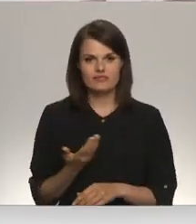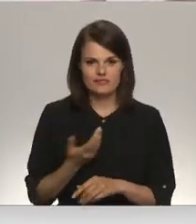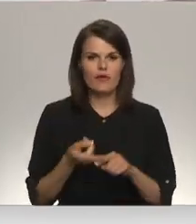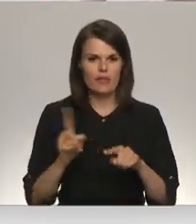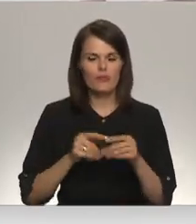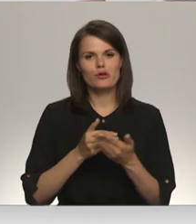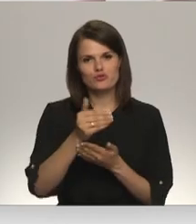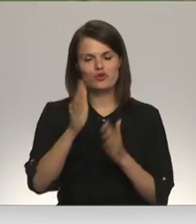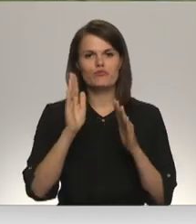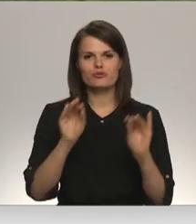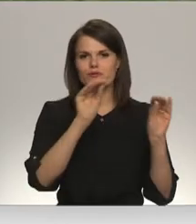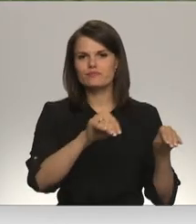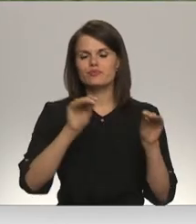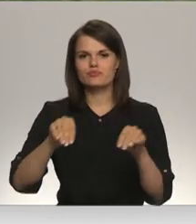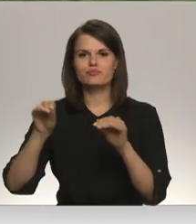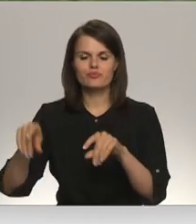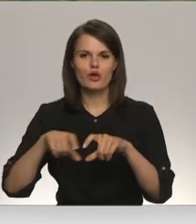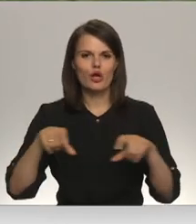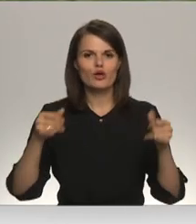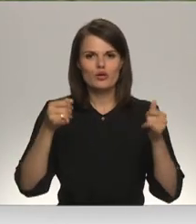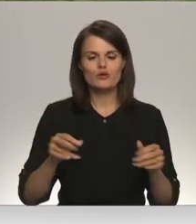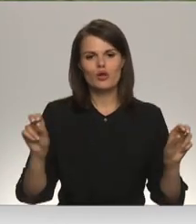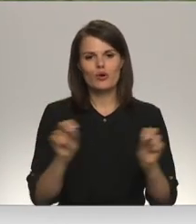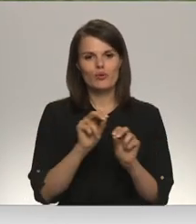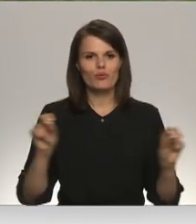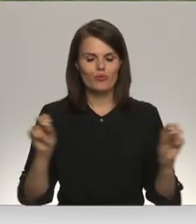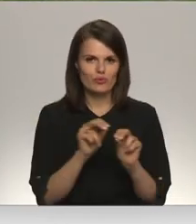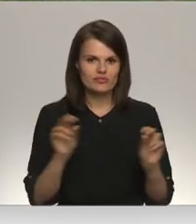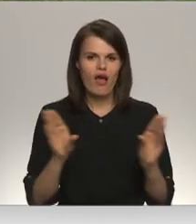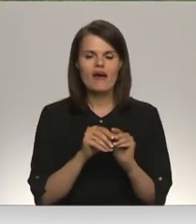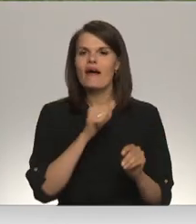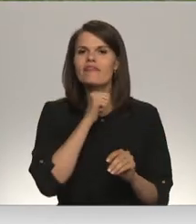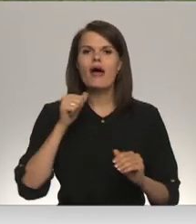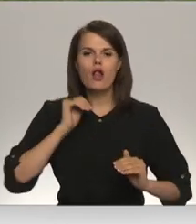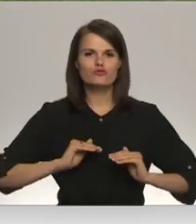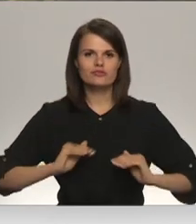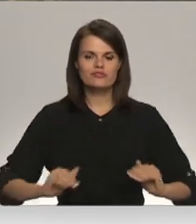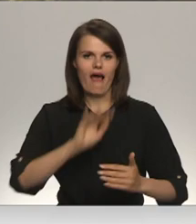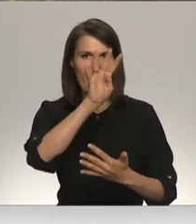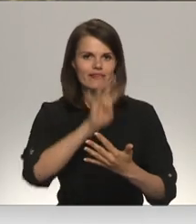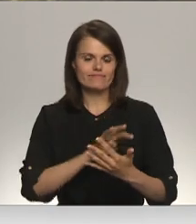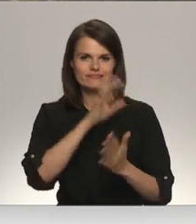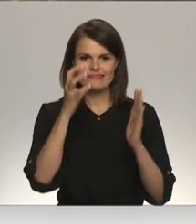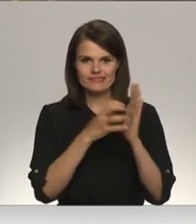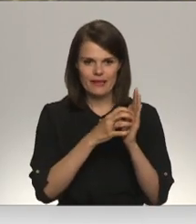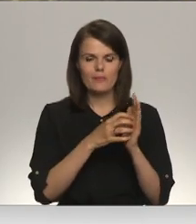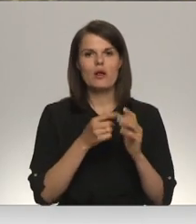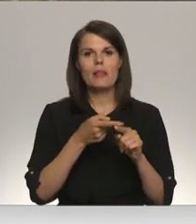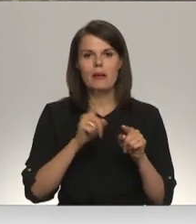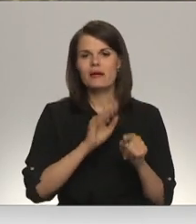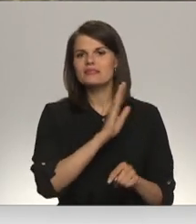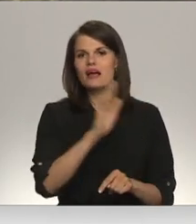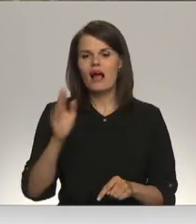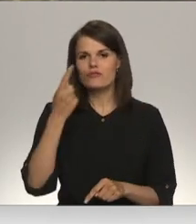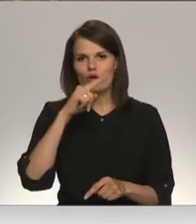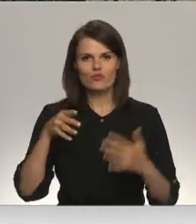turpināsies. Nerūsējošā tērauda un koka soliņa ar talsu brunču akcentu veidota pēc moduļu principa, tāpēc katrā no 9